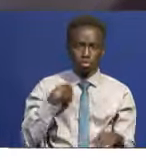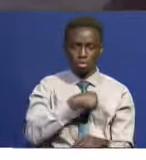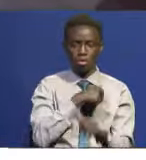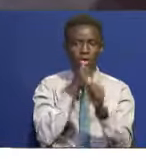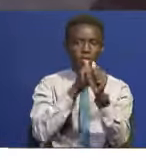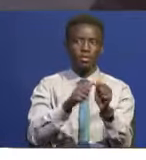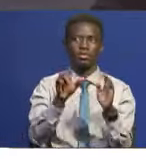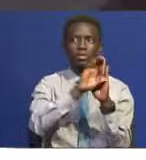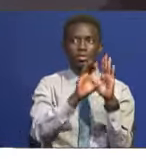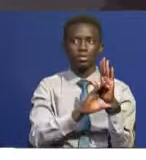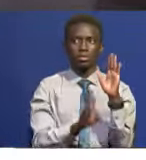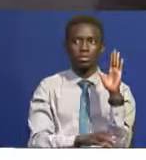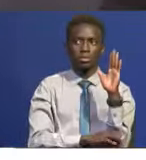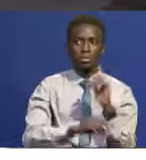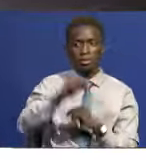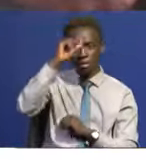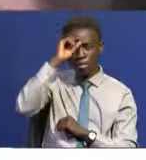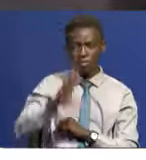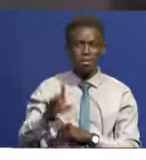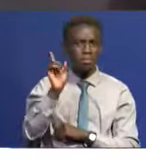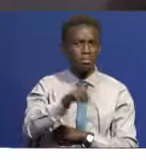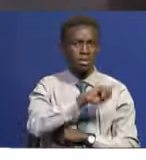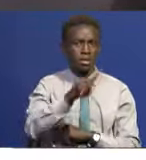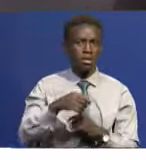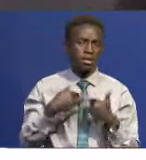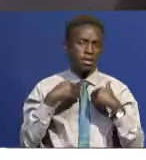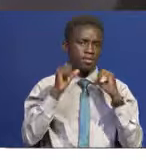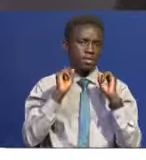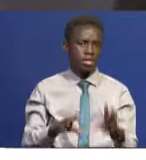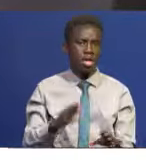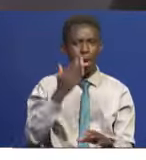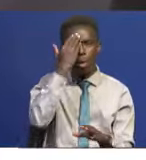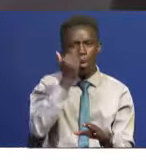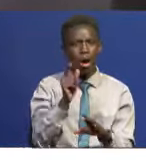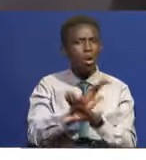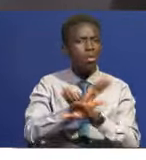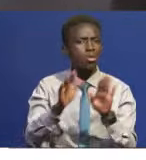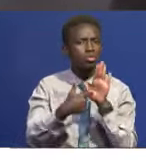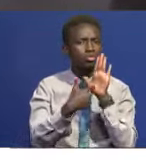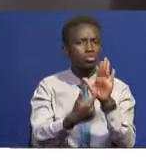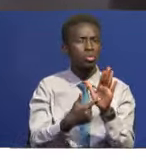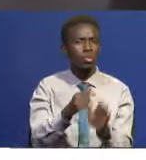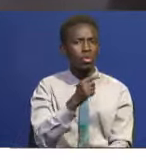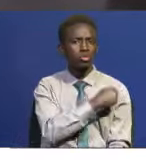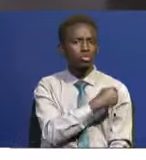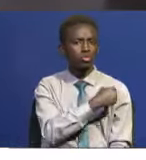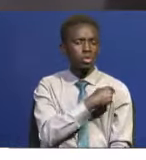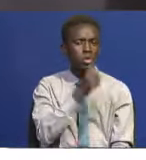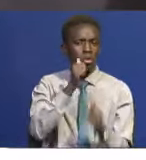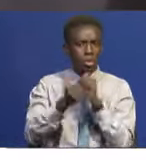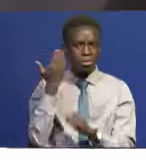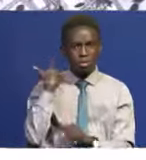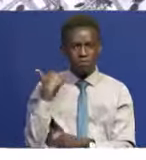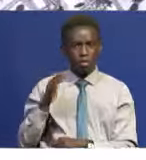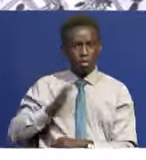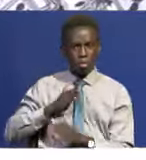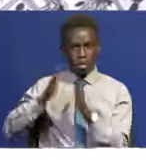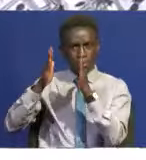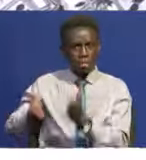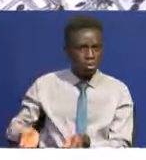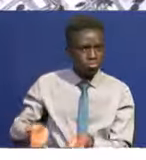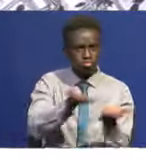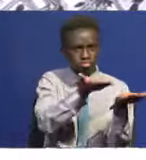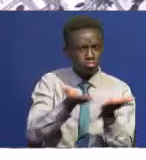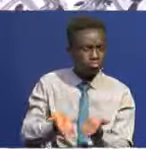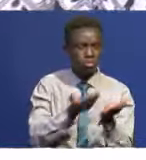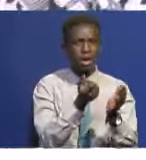na makosa ya kuwa mbona hawakuonyeshana ile hospitali anapelekanga dawa. Dispensari zote za Meru Kawira amepeleka mandawa. Kutoka